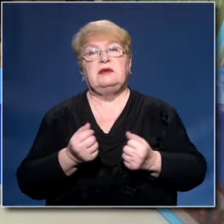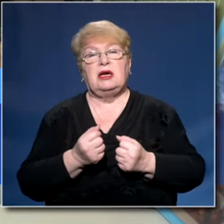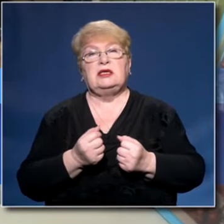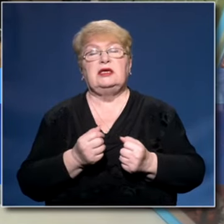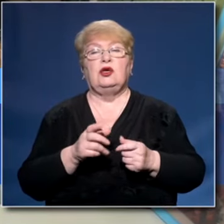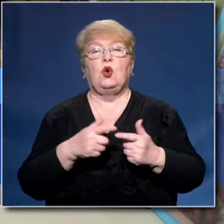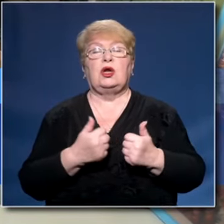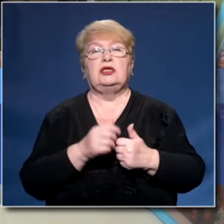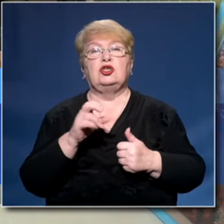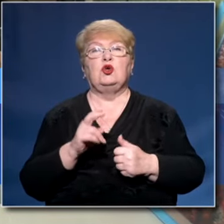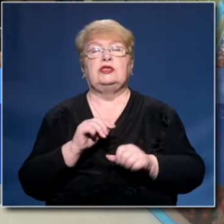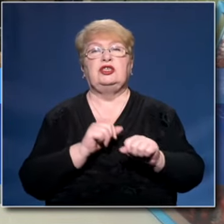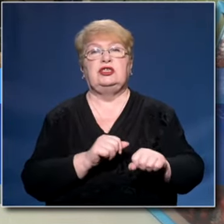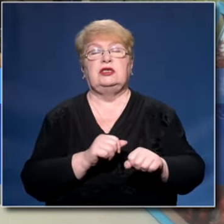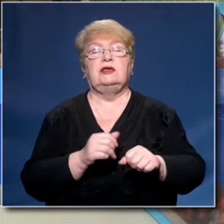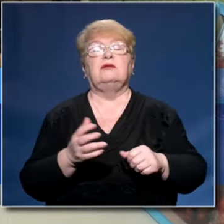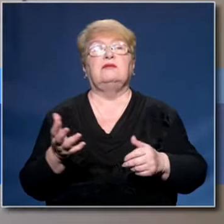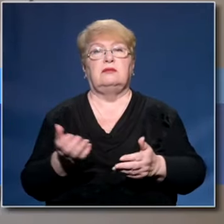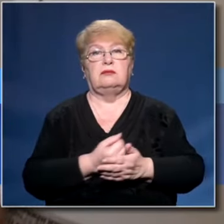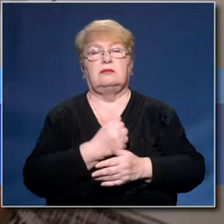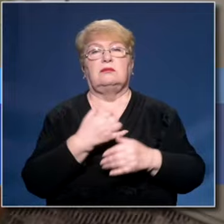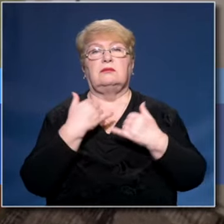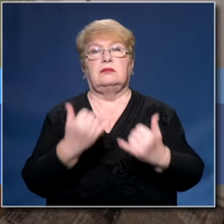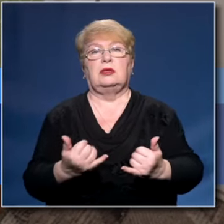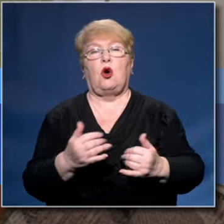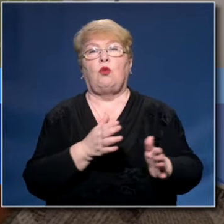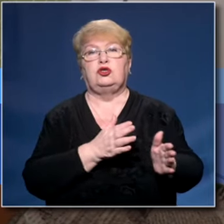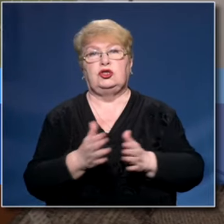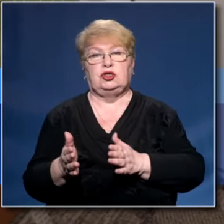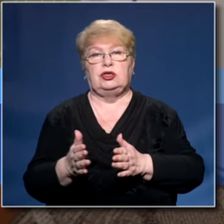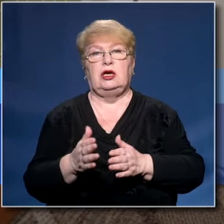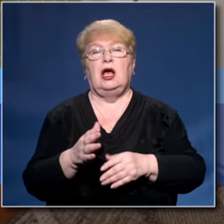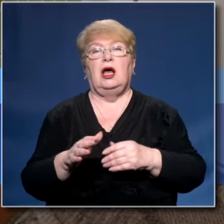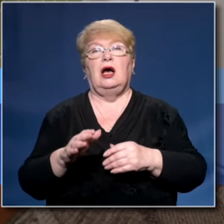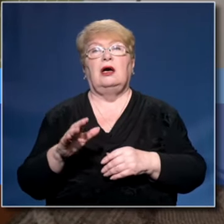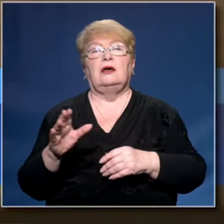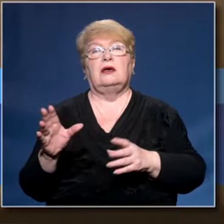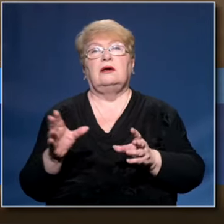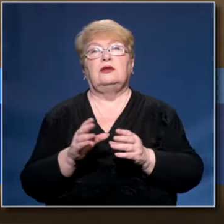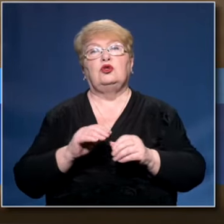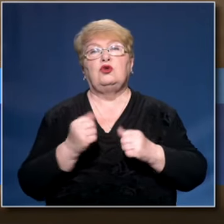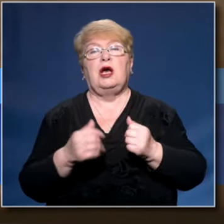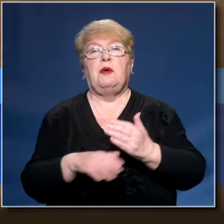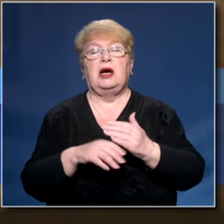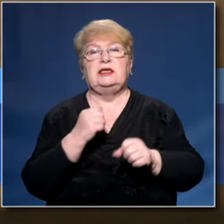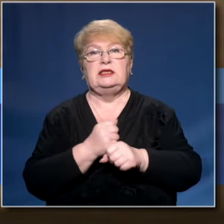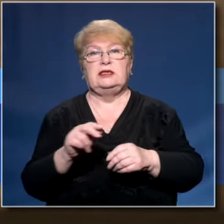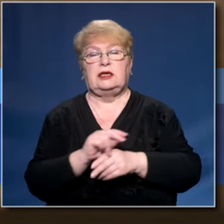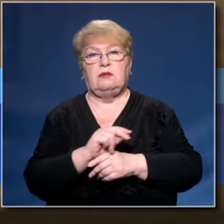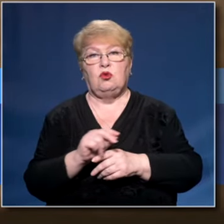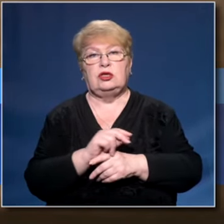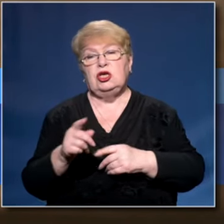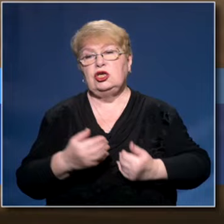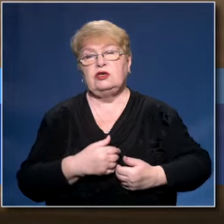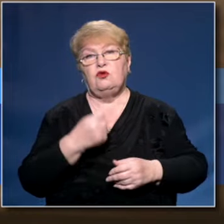нанимателей и органов соцзащиты удалось добиться предоставления Антону общежития коллеги помогли сделать ремонт и обставить комнату кстати